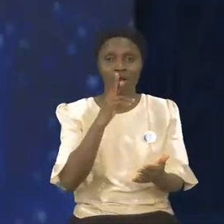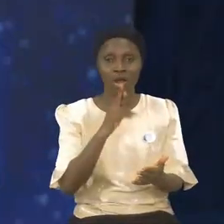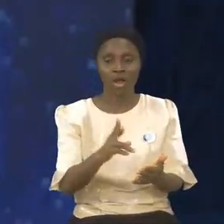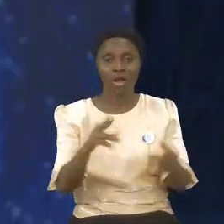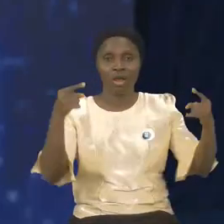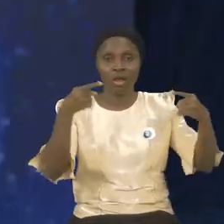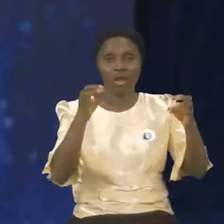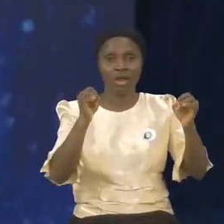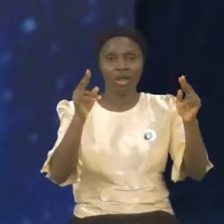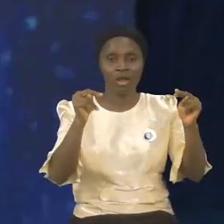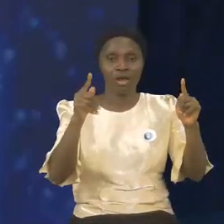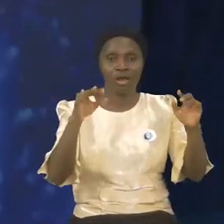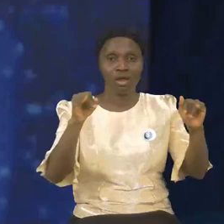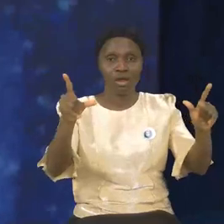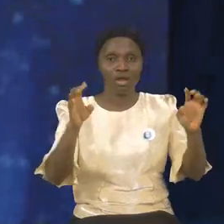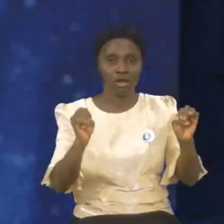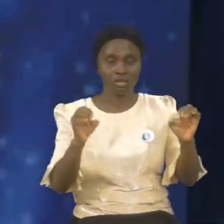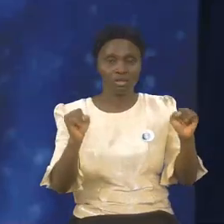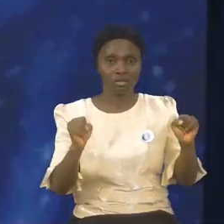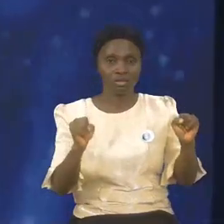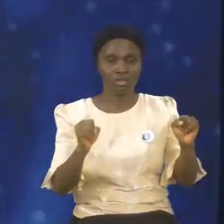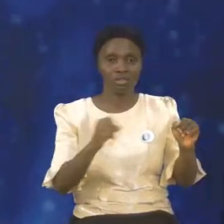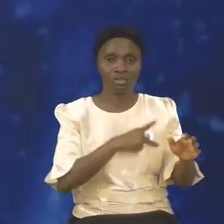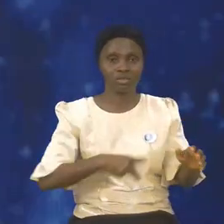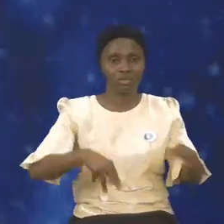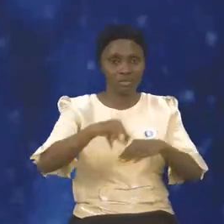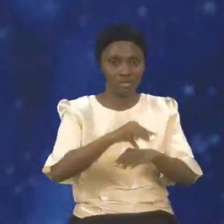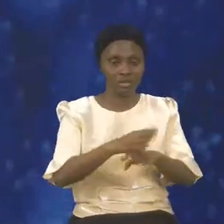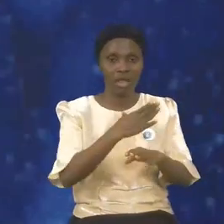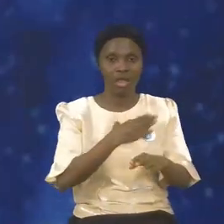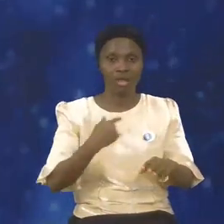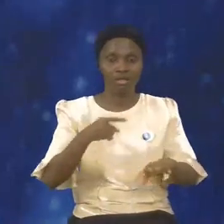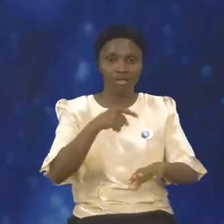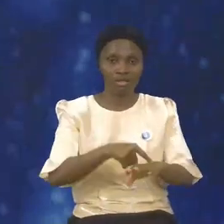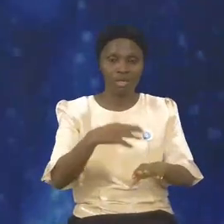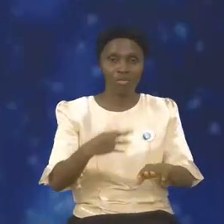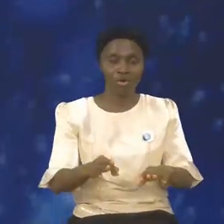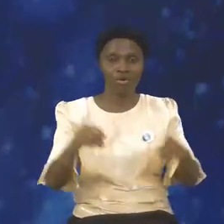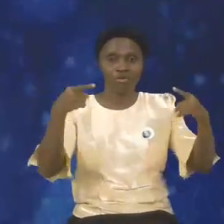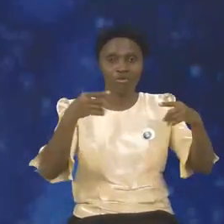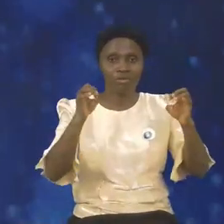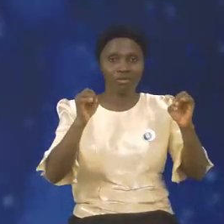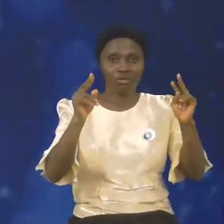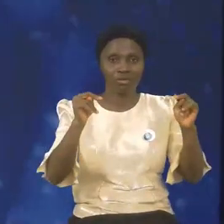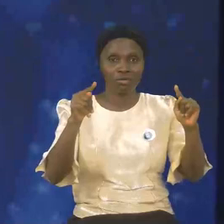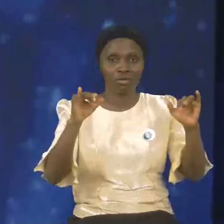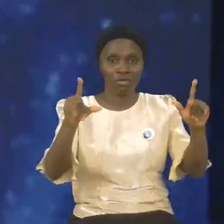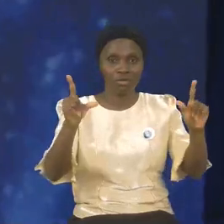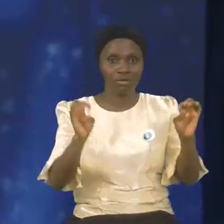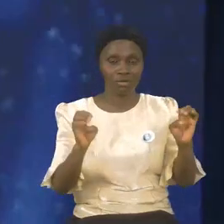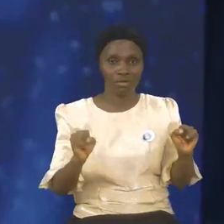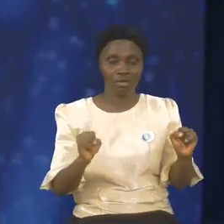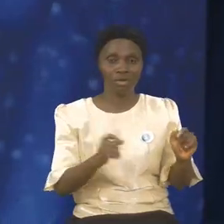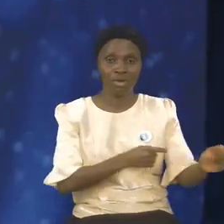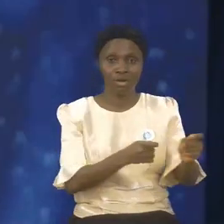tout cela constitue les royaumes des nations et à la fin de